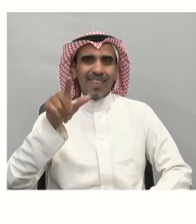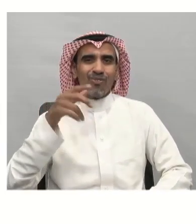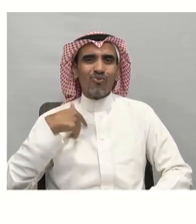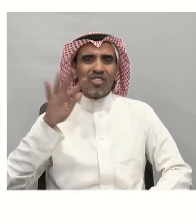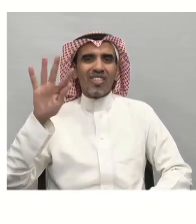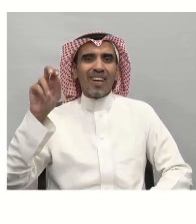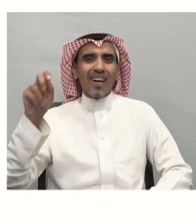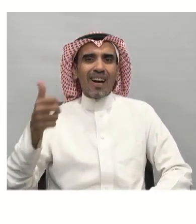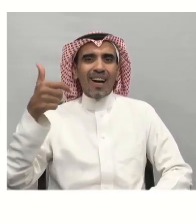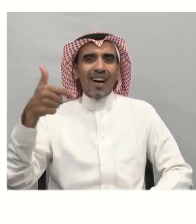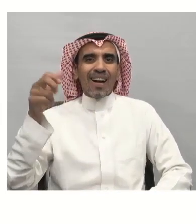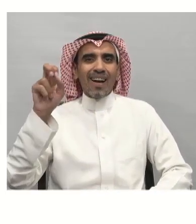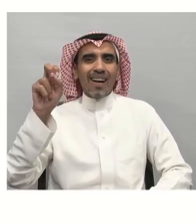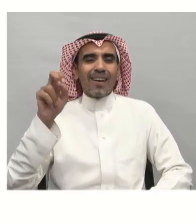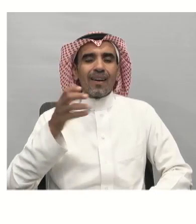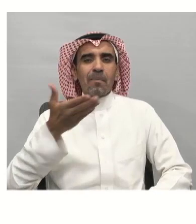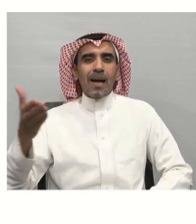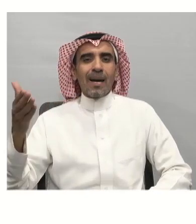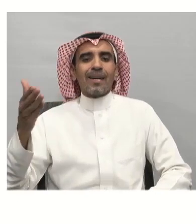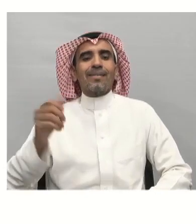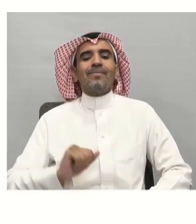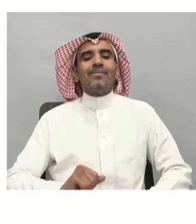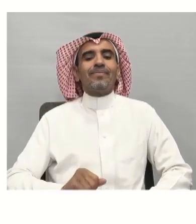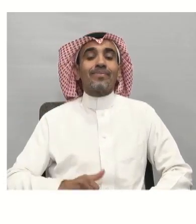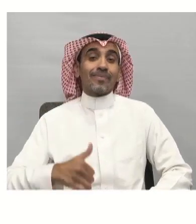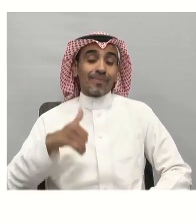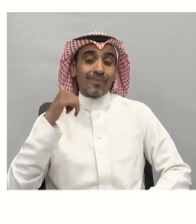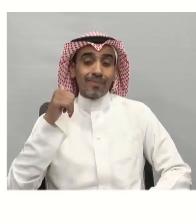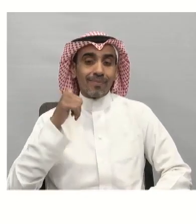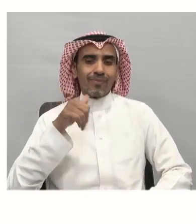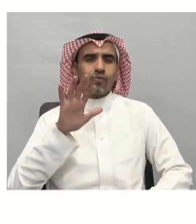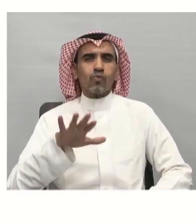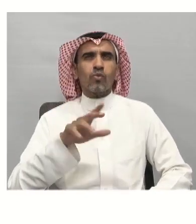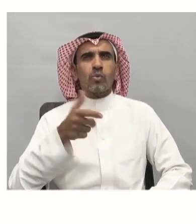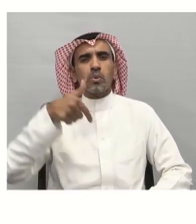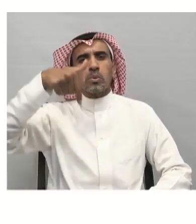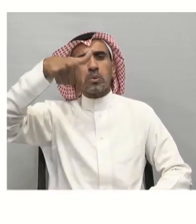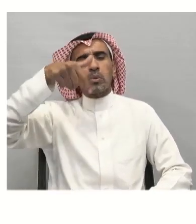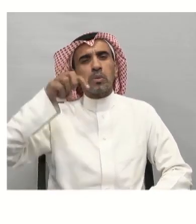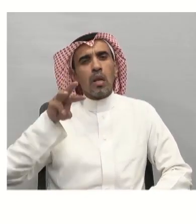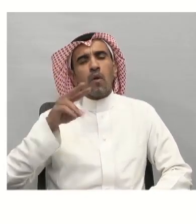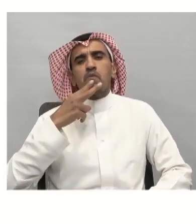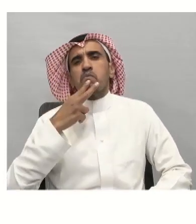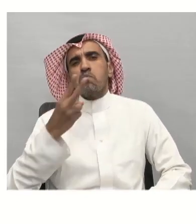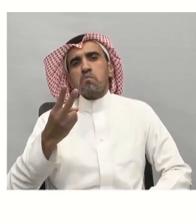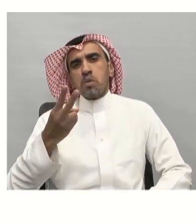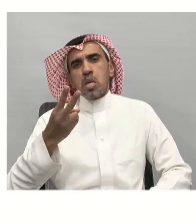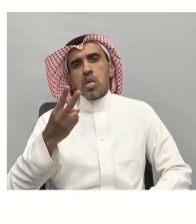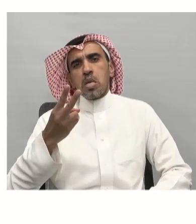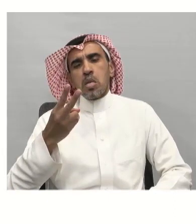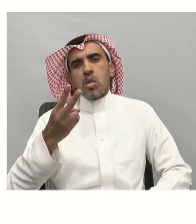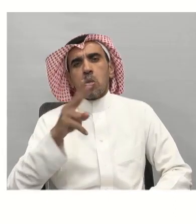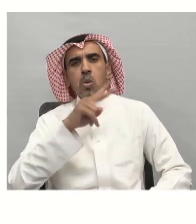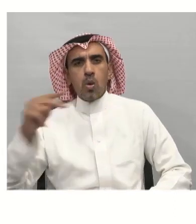والمرجان نجد في أن شقائق البحر والمرجان تضم تقريبا